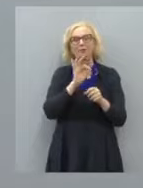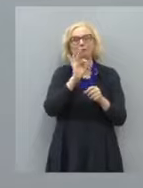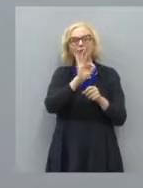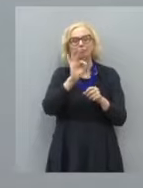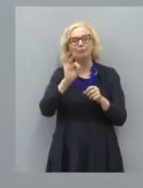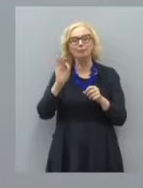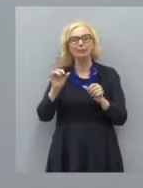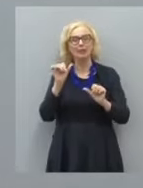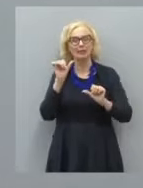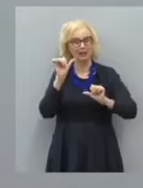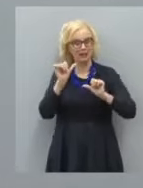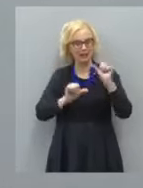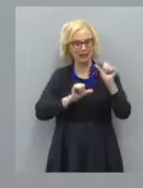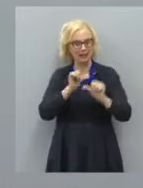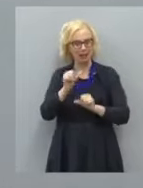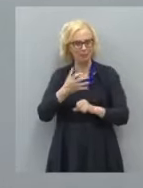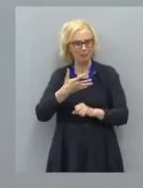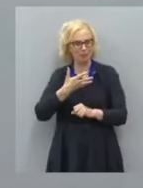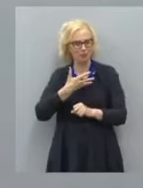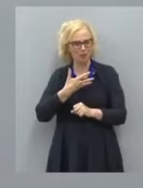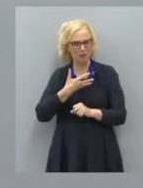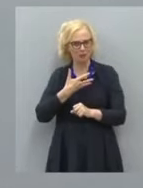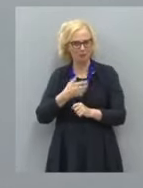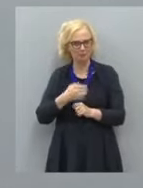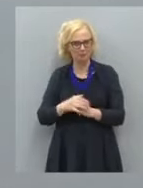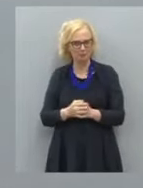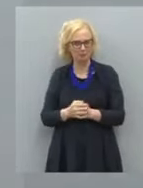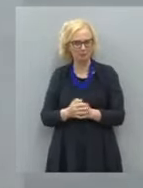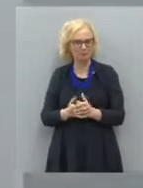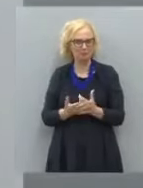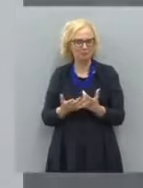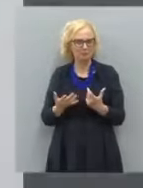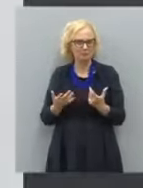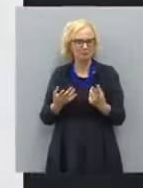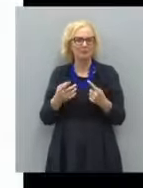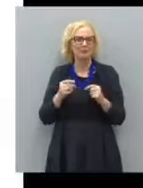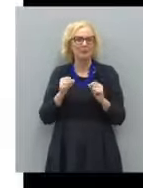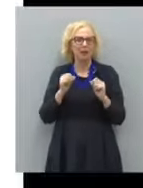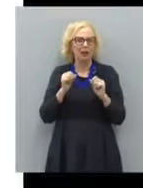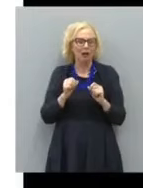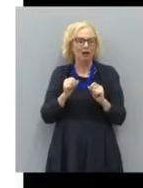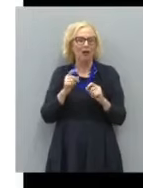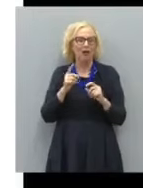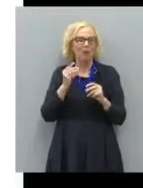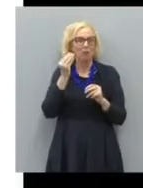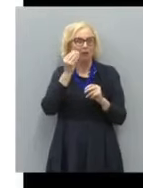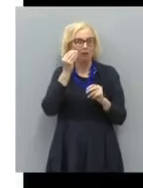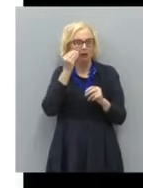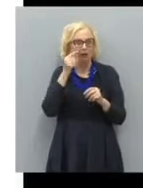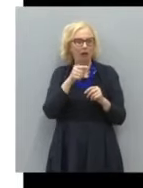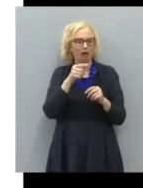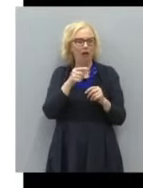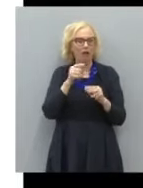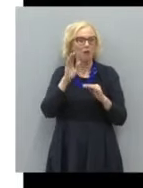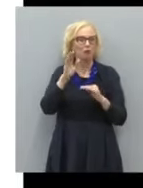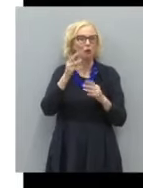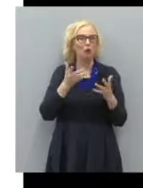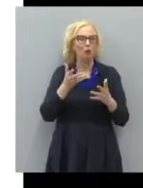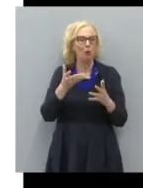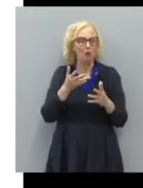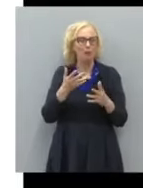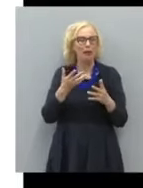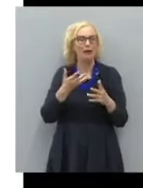stavano stravolgendo il nostro modo di interpretare e di considerare non solo a realtà ma soprattutto il futuro